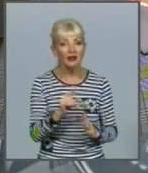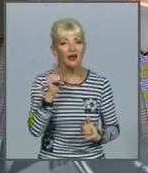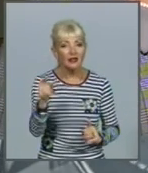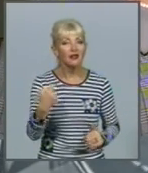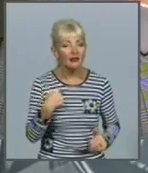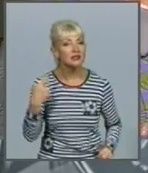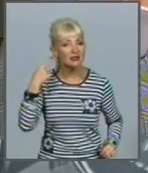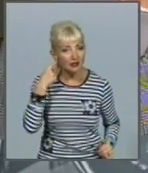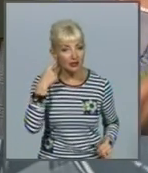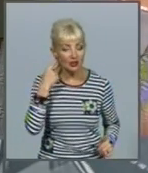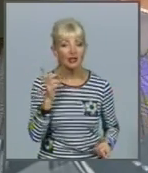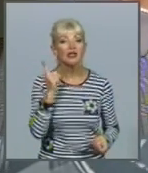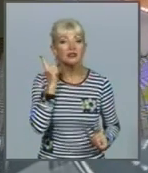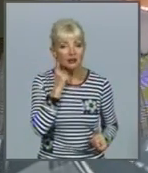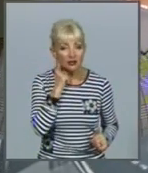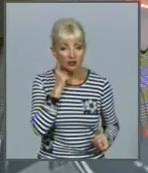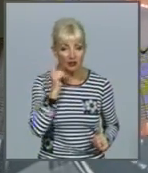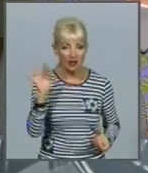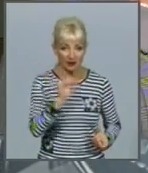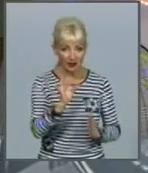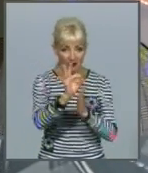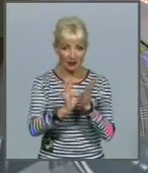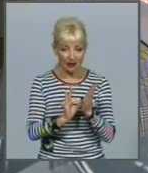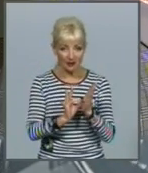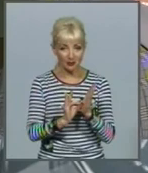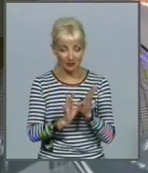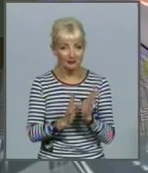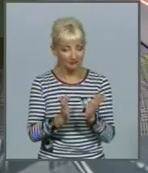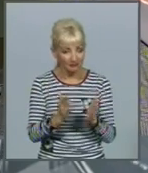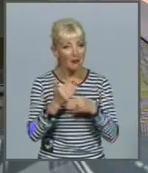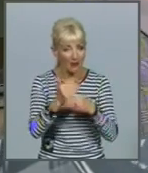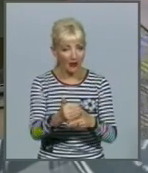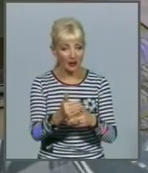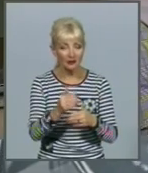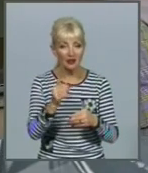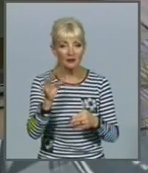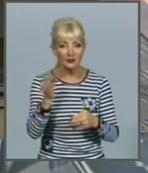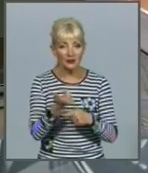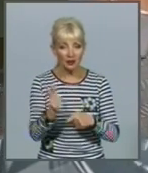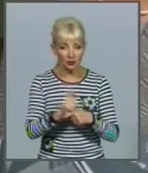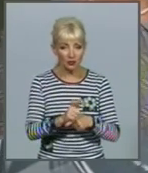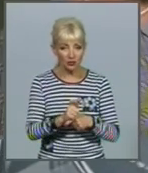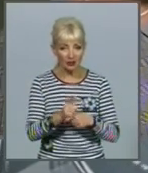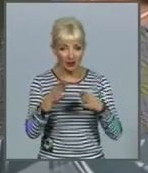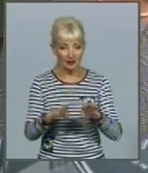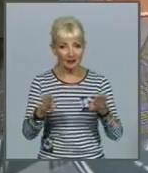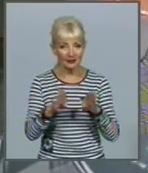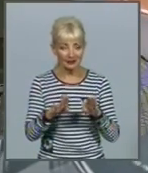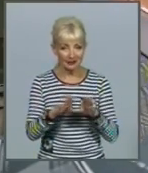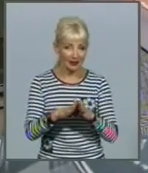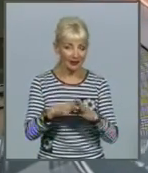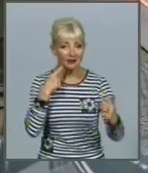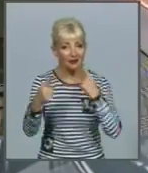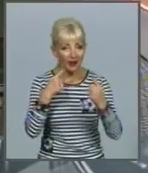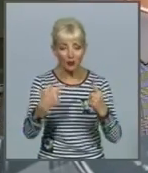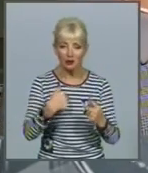слышат, сразу реагируют. Очень, ну, такие форматы мне очень нравятся. Я уже